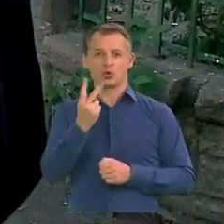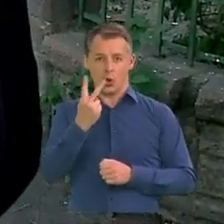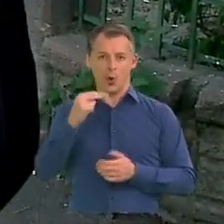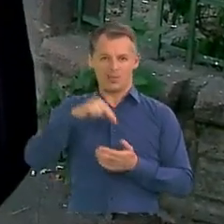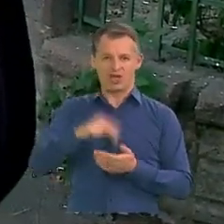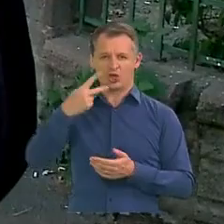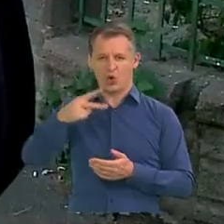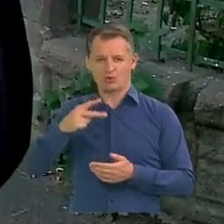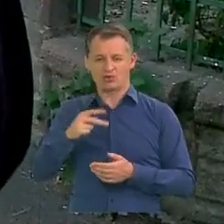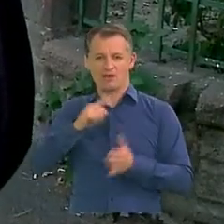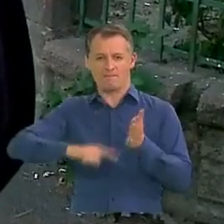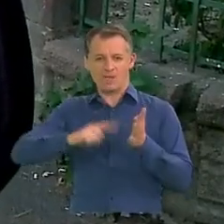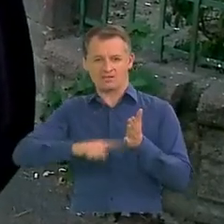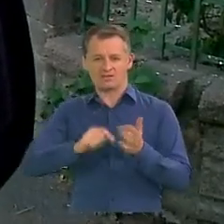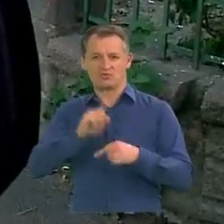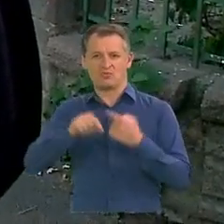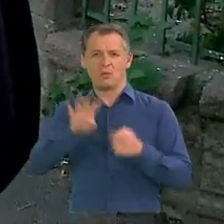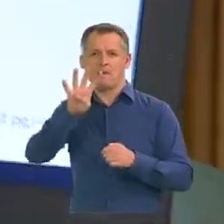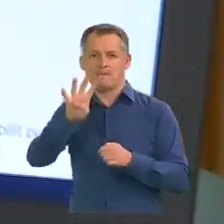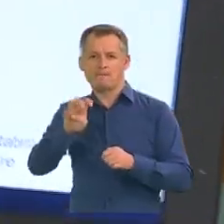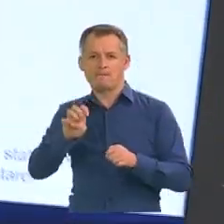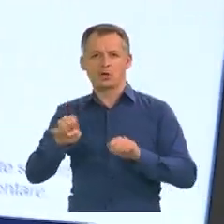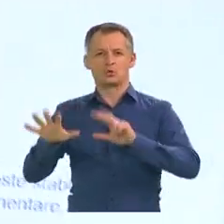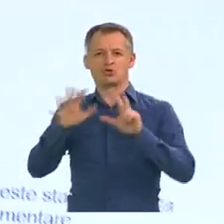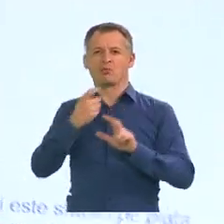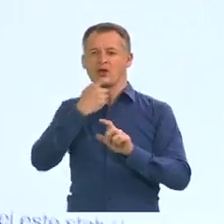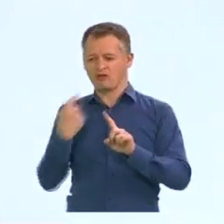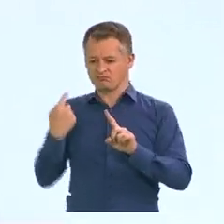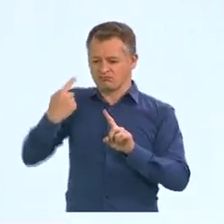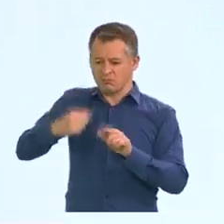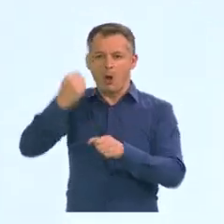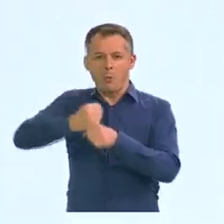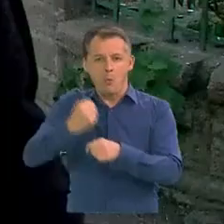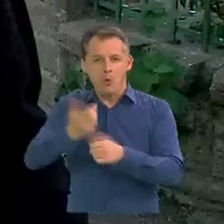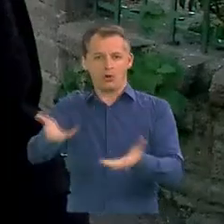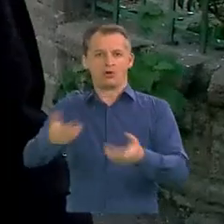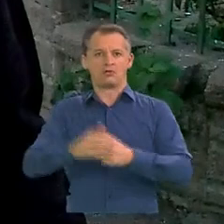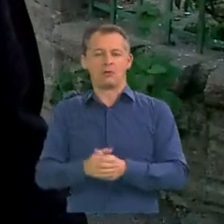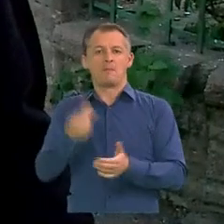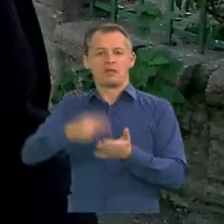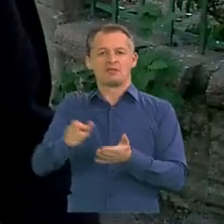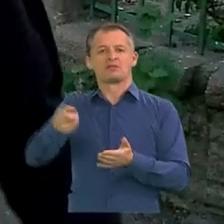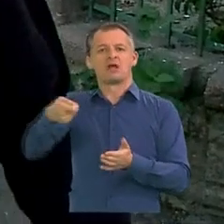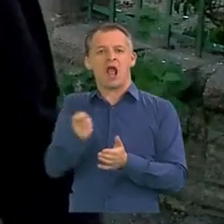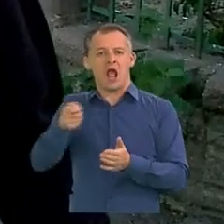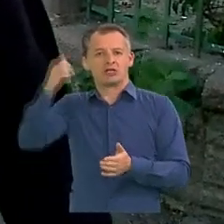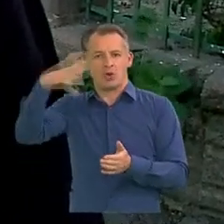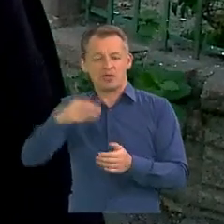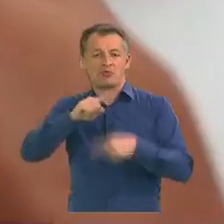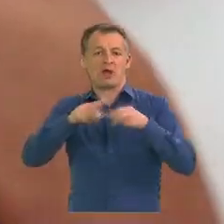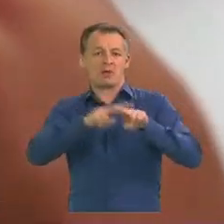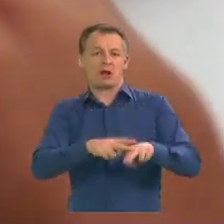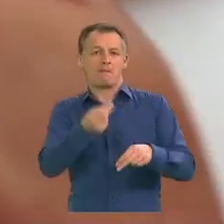2200 de pensie după 48 de ani de muncă. Întâi plătesc utilitățile și mai rămâne acolo de mâncare, să zicem